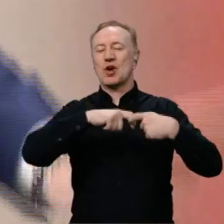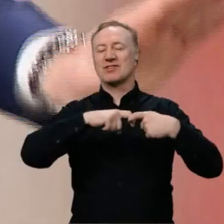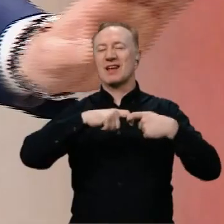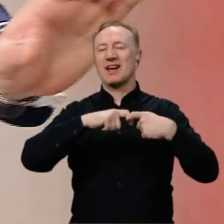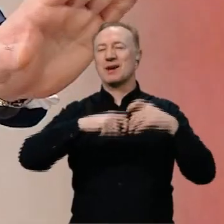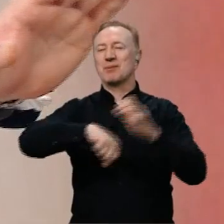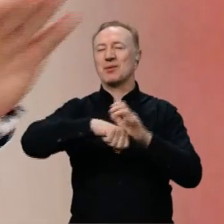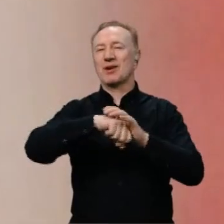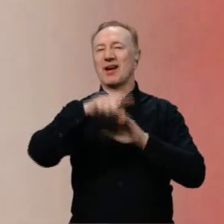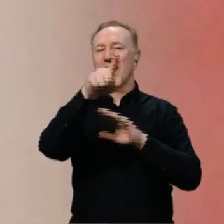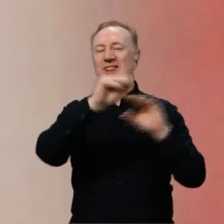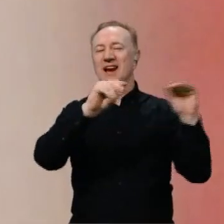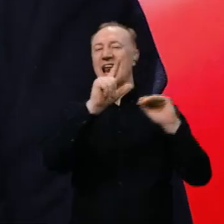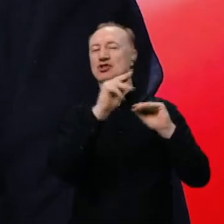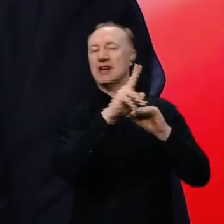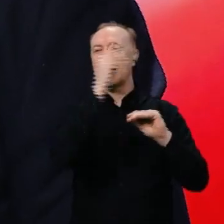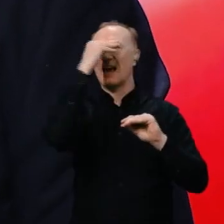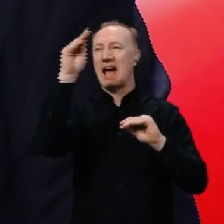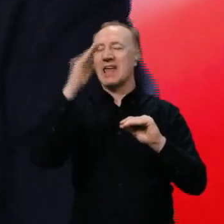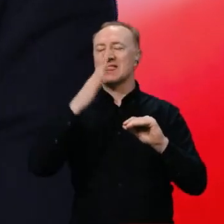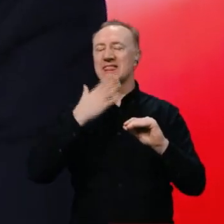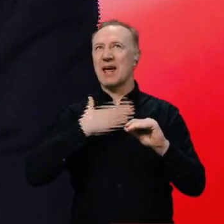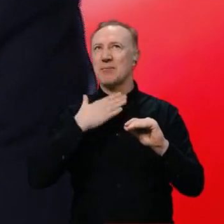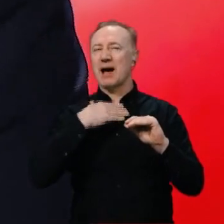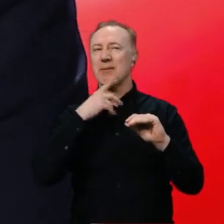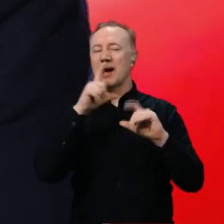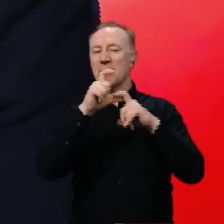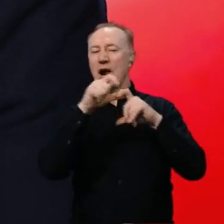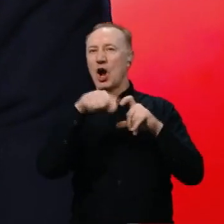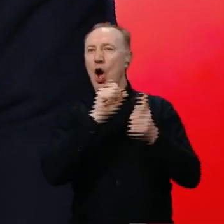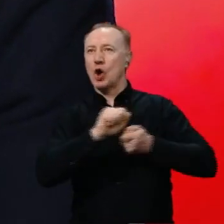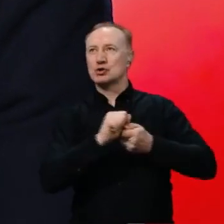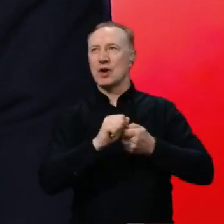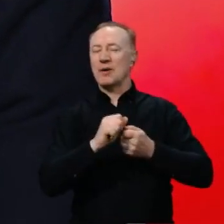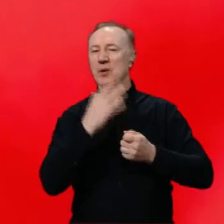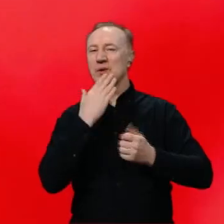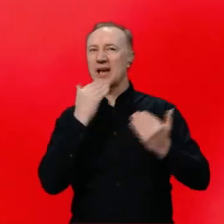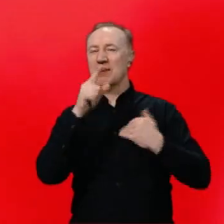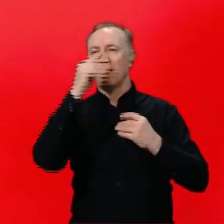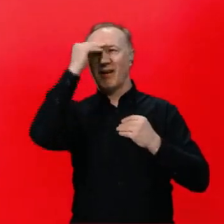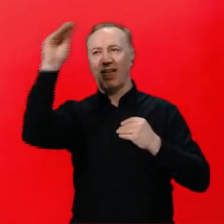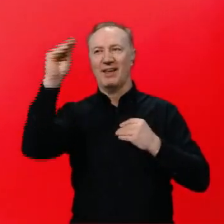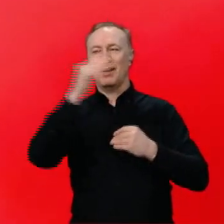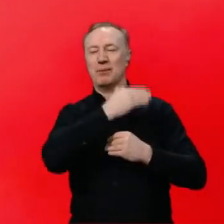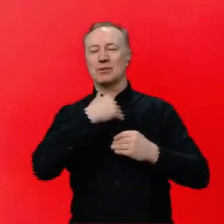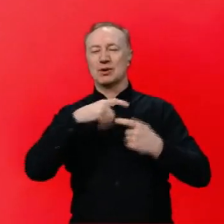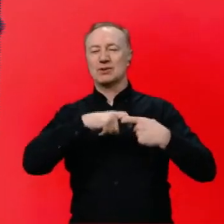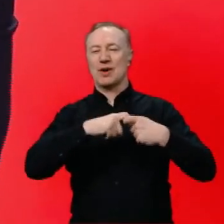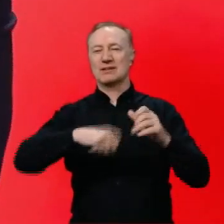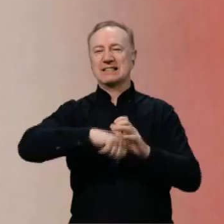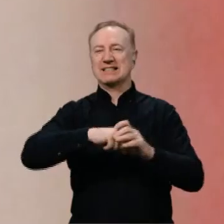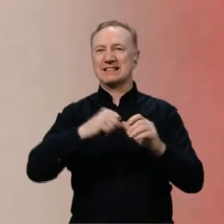akces, ale dobrze, zadam ci... Nie ma, to właśnie błąd zrobił trener. Ale nie ma, że przyblokować. Ale Leszku, zadam ci kłopotliwe